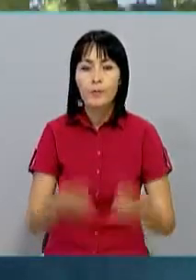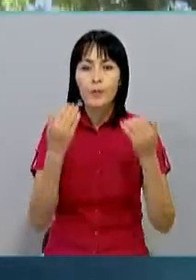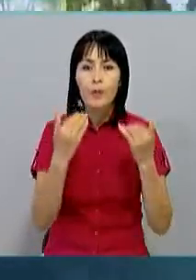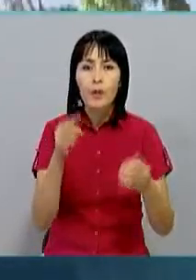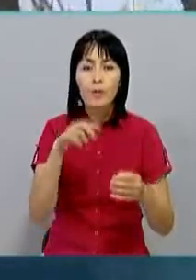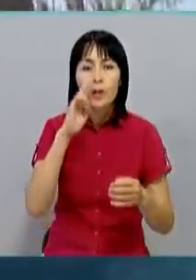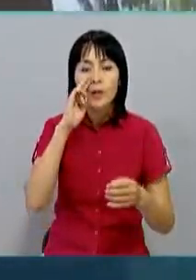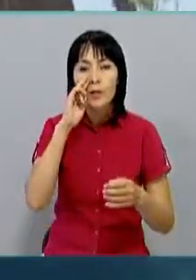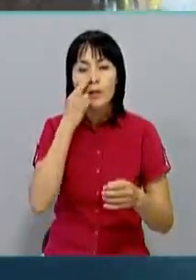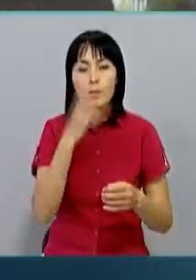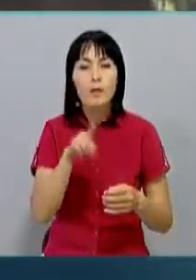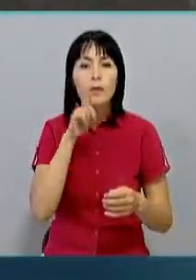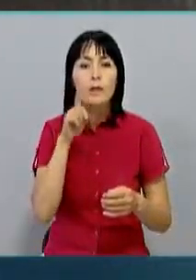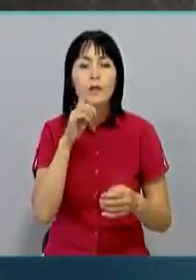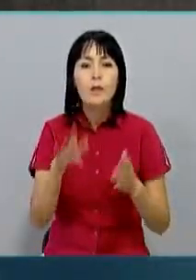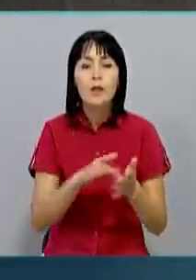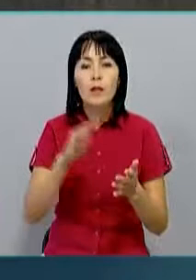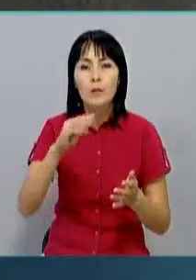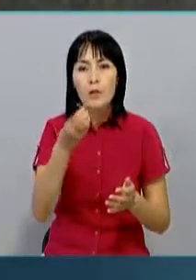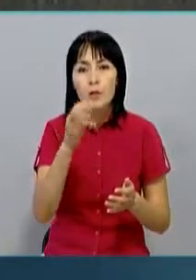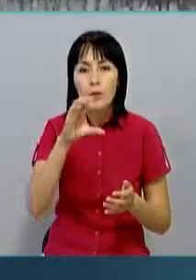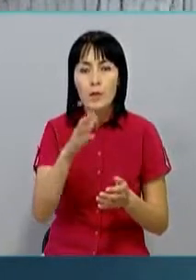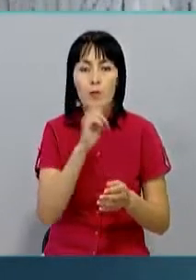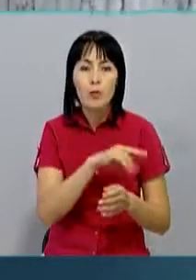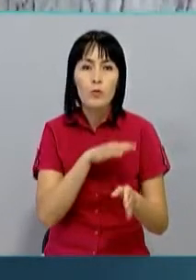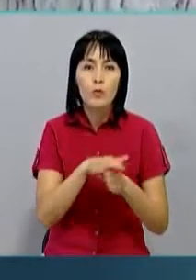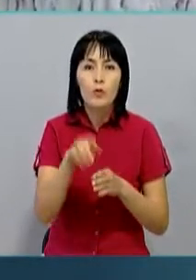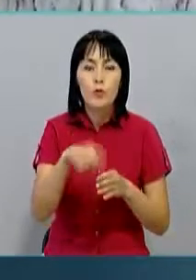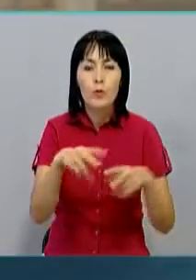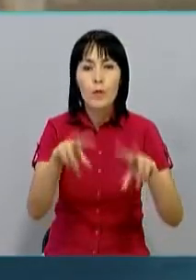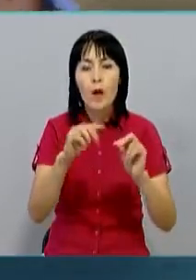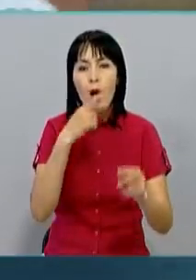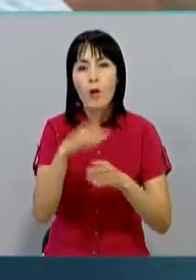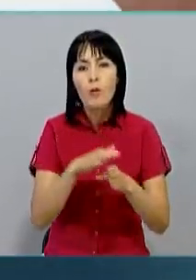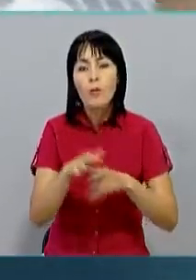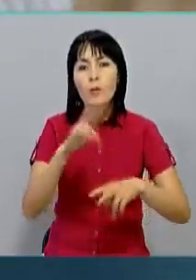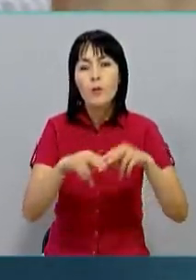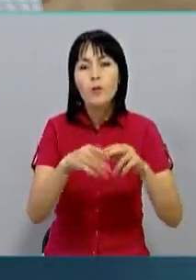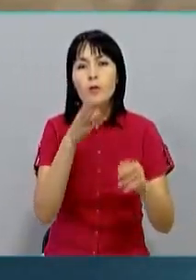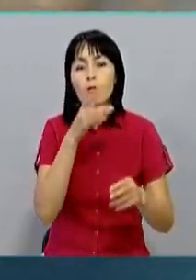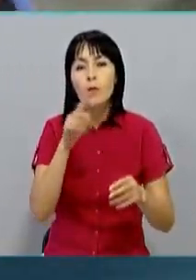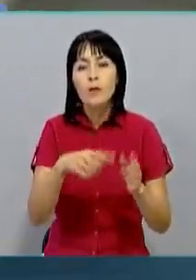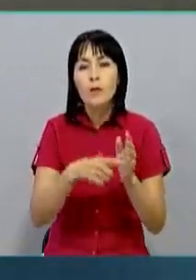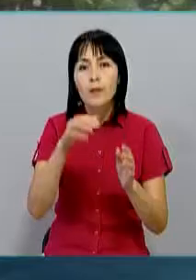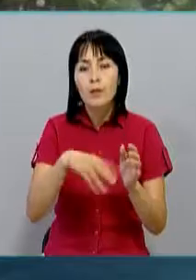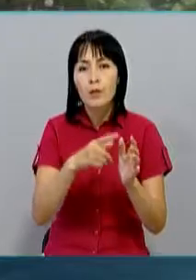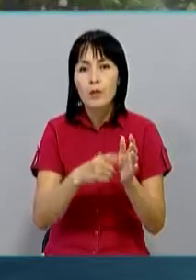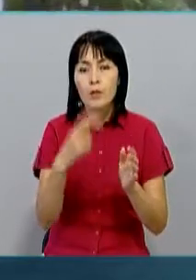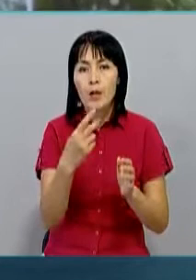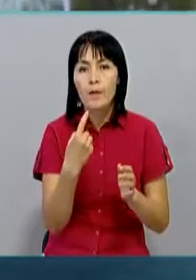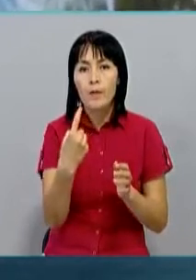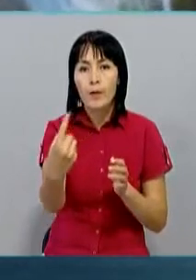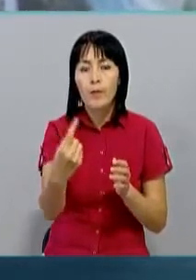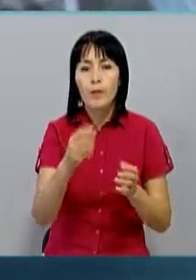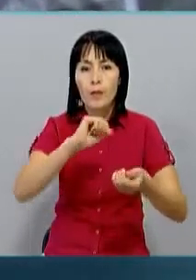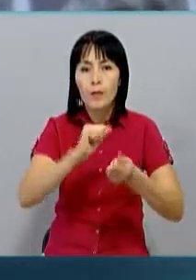жерде Шымкент жазылғала жауапкершілігі шектеулі серіктестігі жұмыс жүргізуде. Ондағы мамандардың айтуынша құрылыс кезінде 7700 шаршы метрге